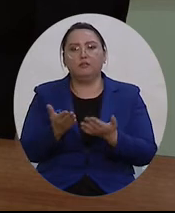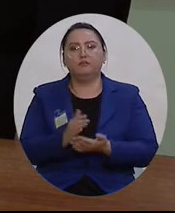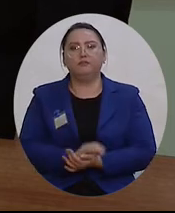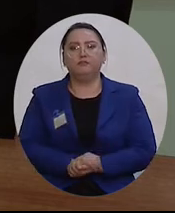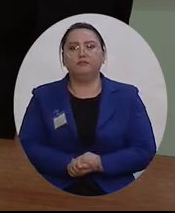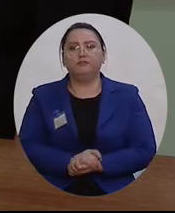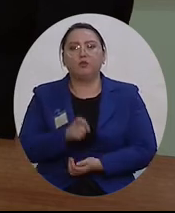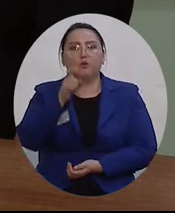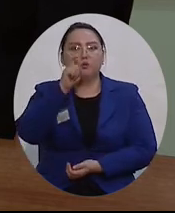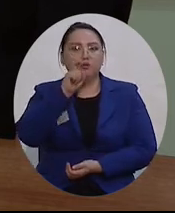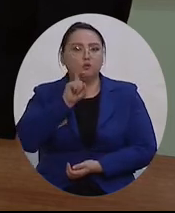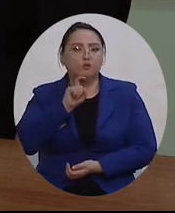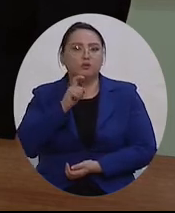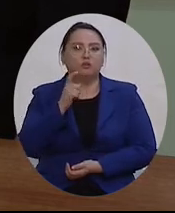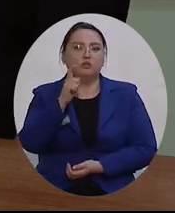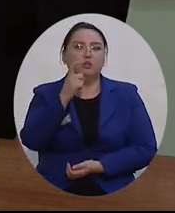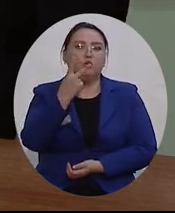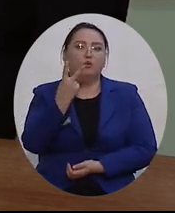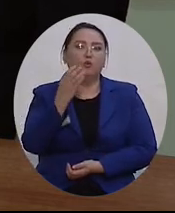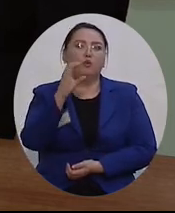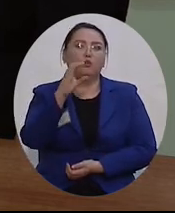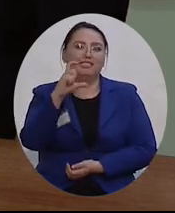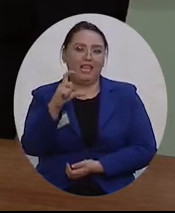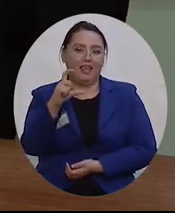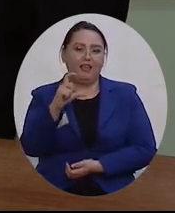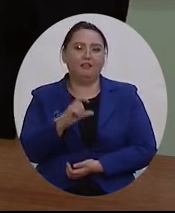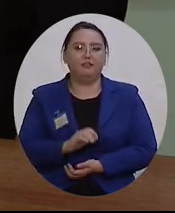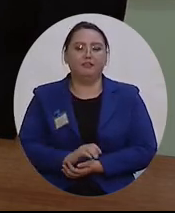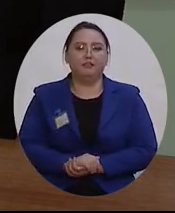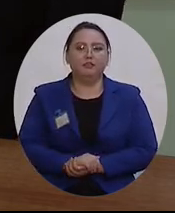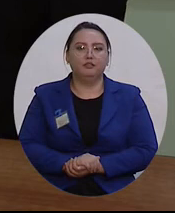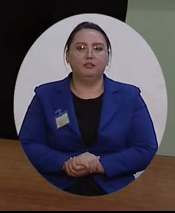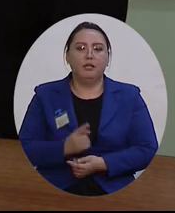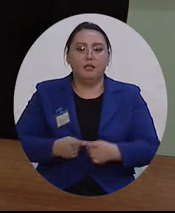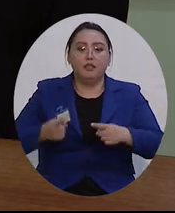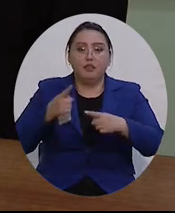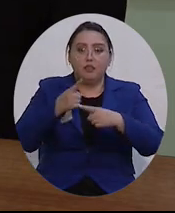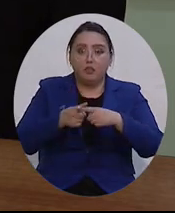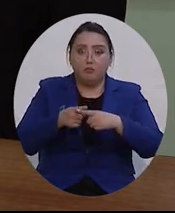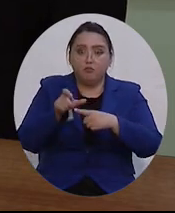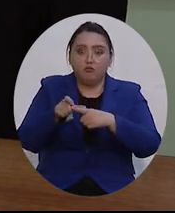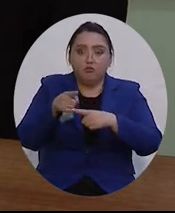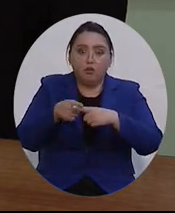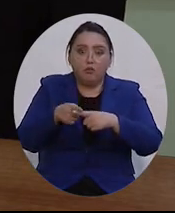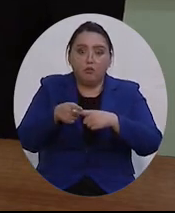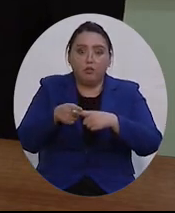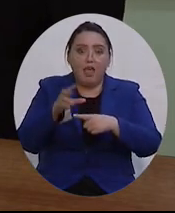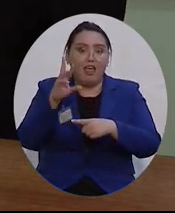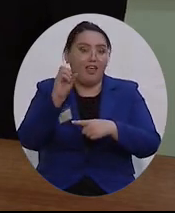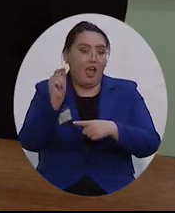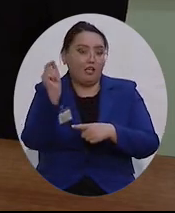За хүс гэдэг үг маань ихшгээр төгссөн байгаа учраас яаж залгах вэ гэдгийг бас ойлгож авсан